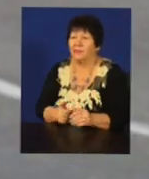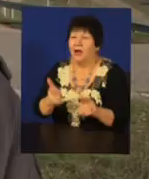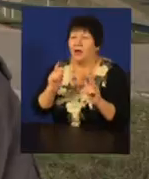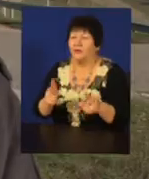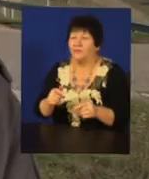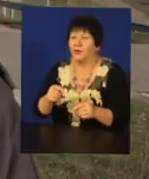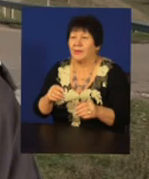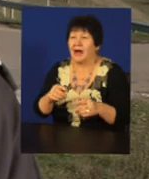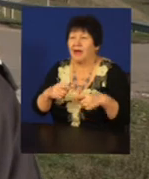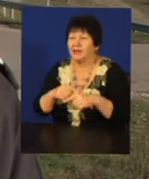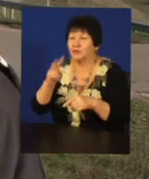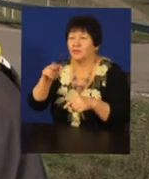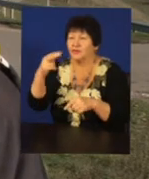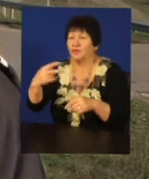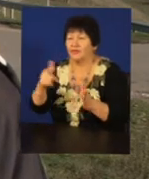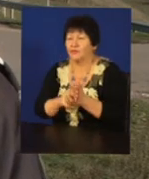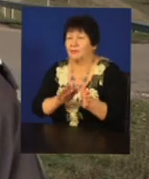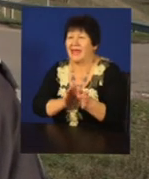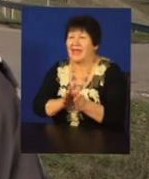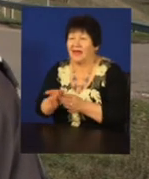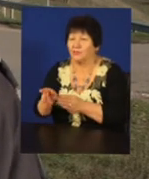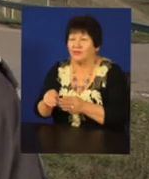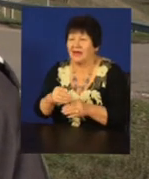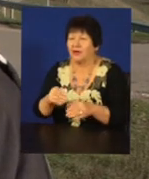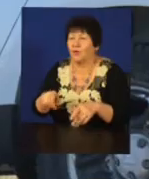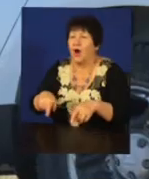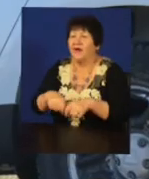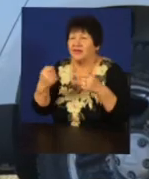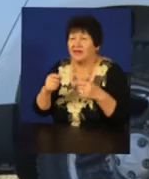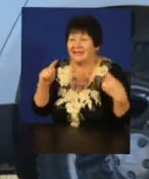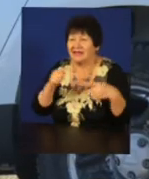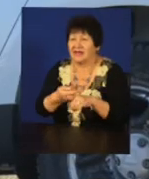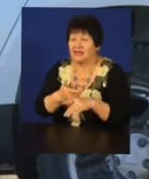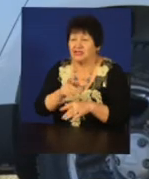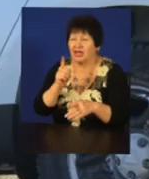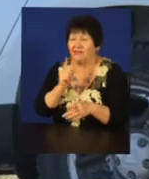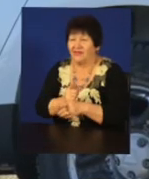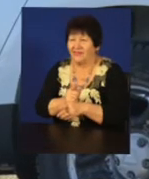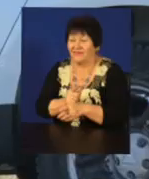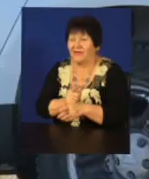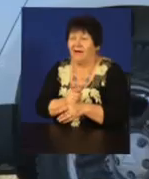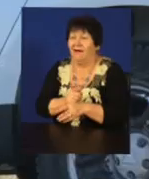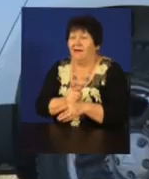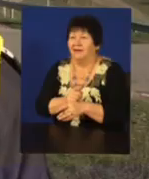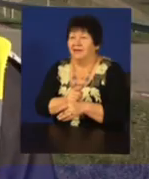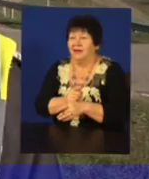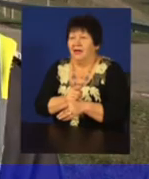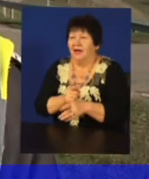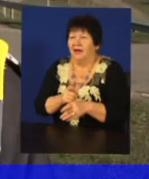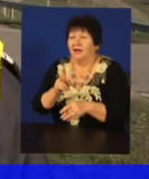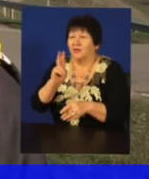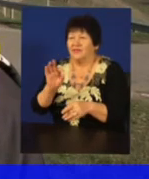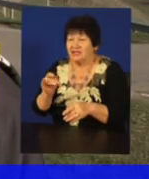articolului 228 alineatul 2, exploatarea vehiculului cu defecte tehnice interzisă prin regulament circulației rutiere, cu